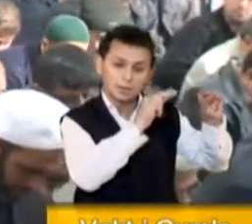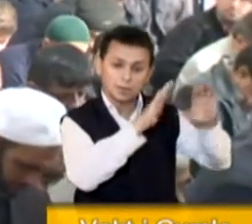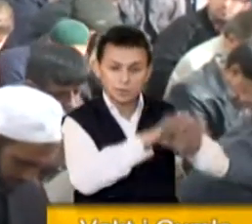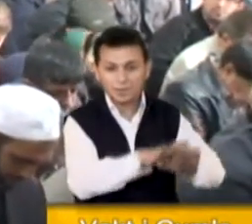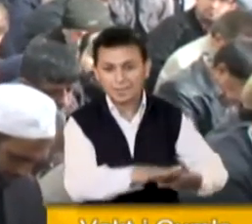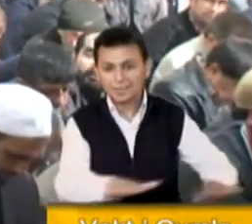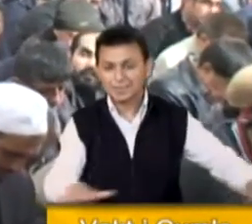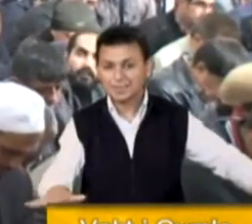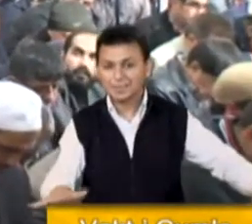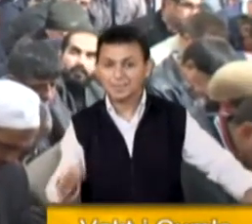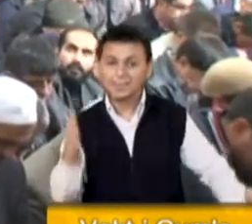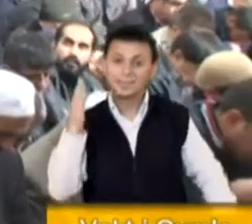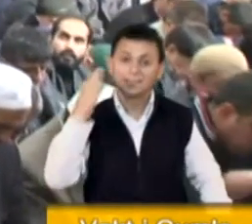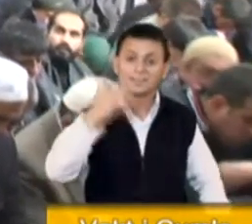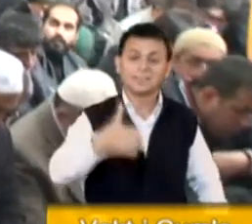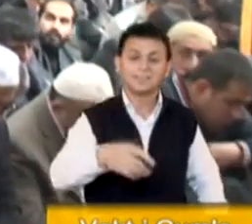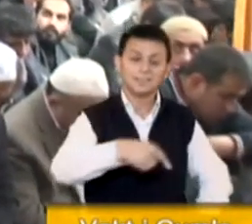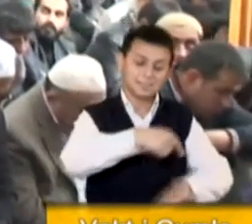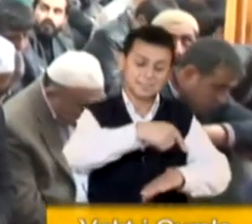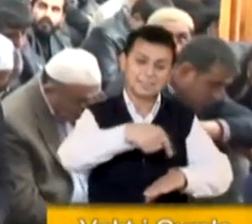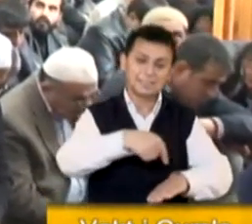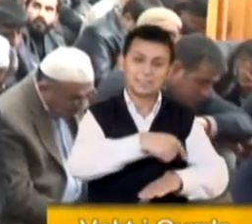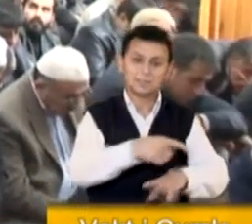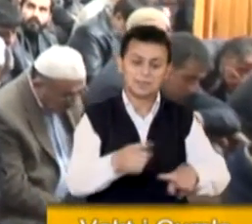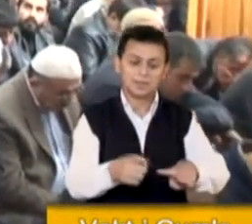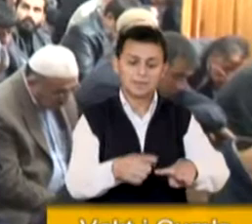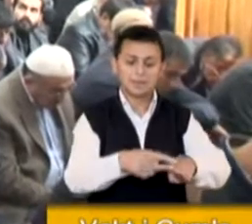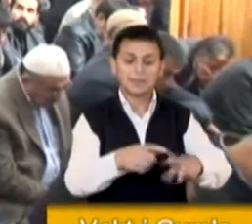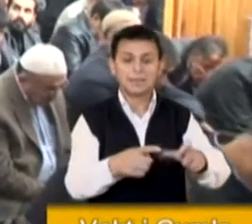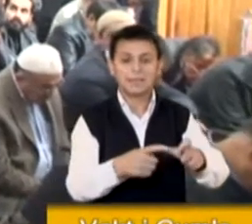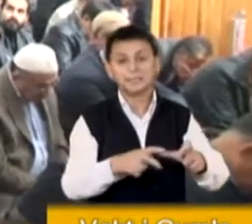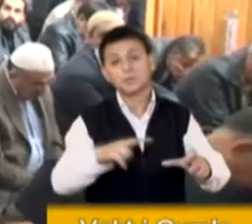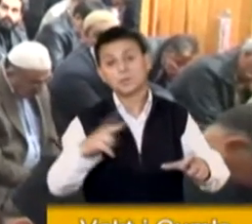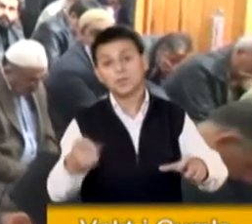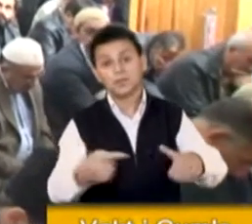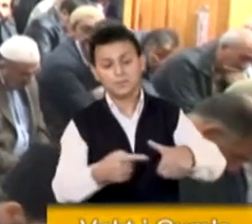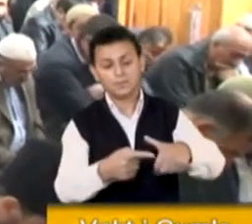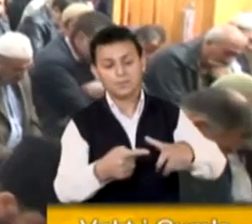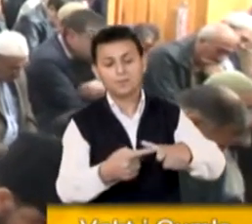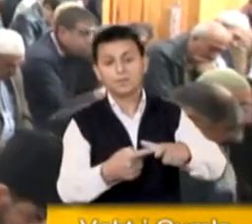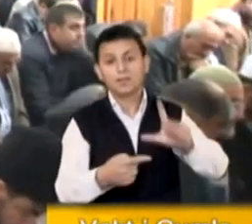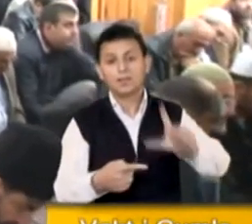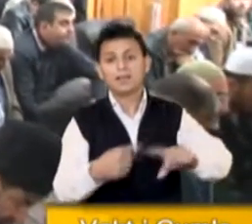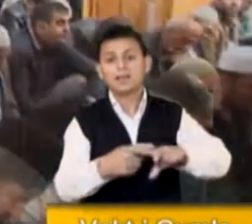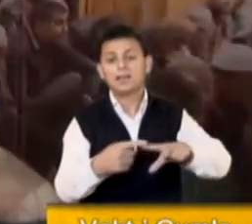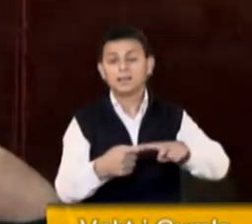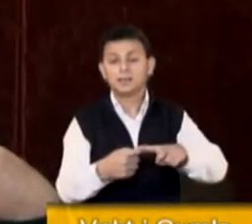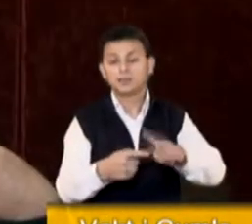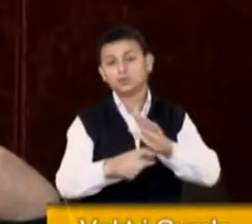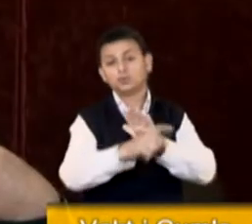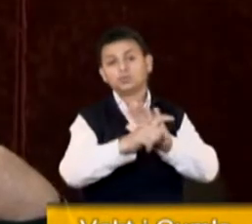okur, mübarek ellerine üfler ve vücudunu, elinin ulaşabildiği her